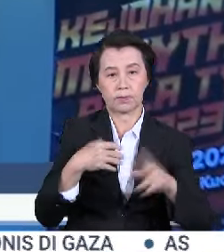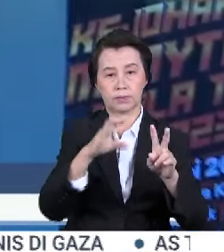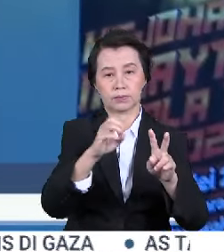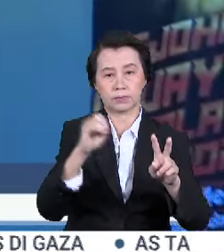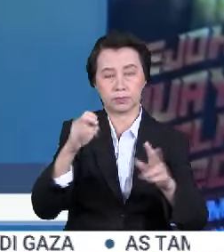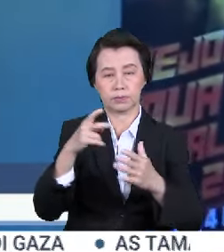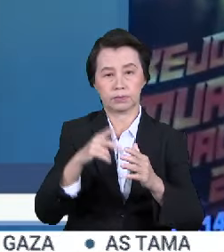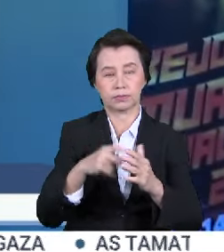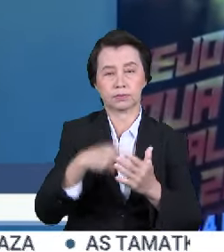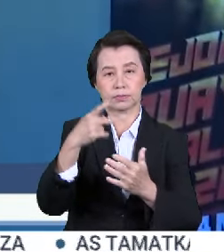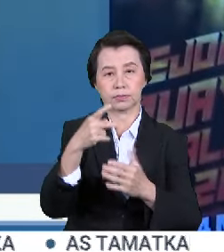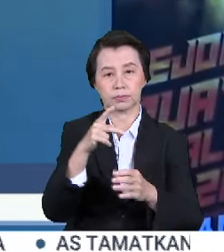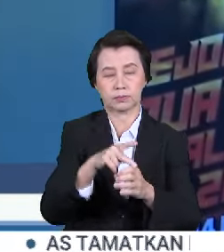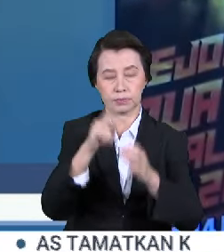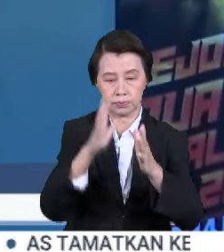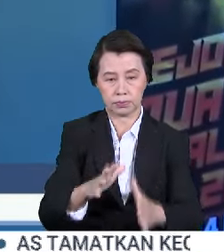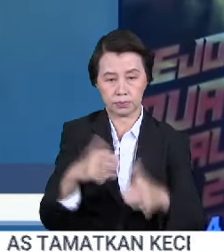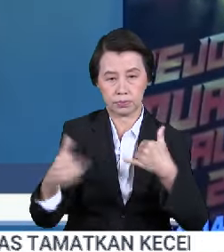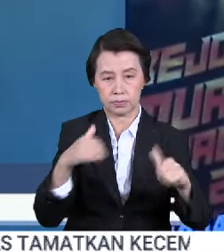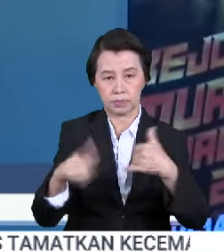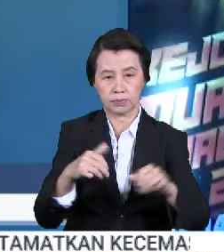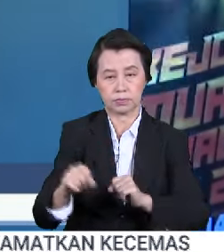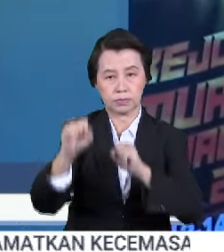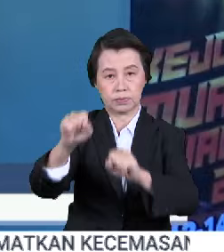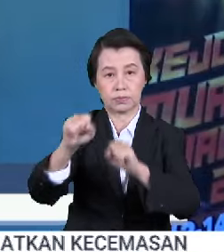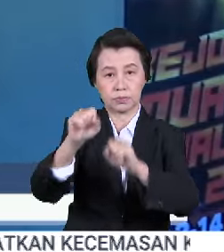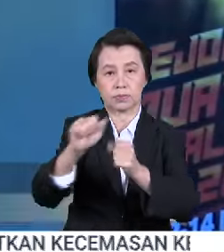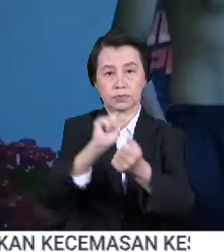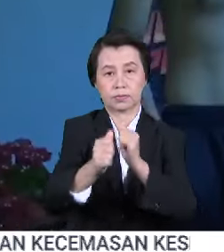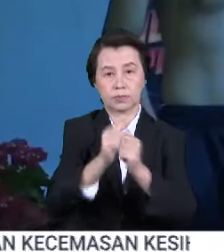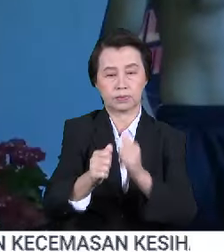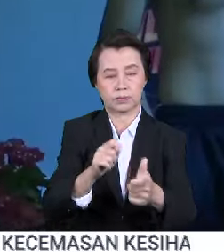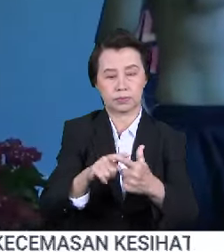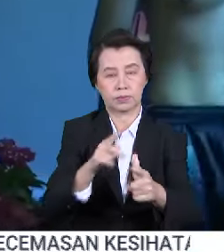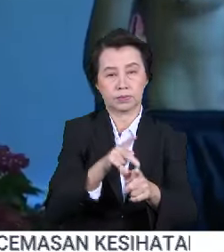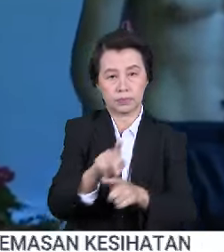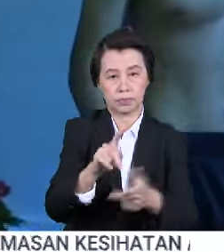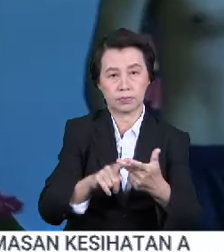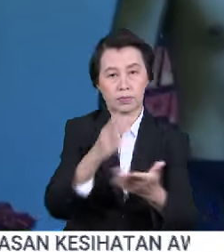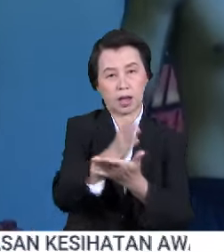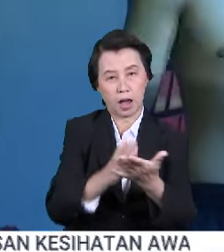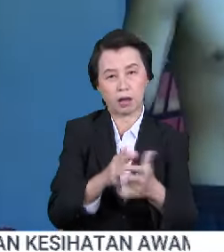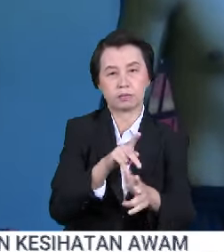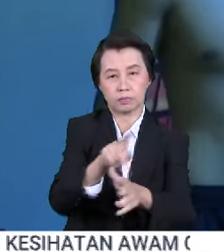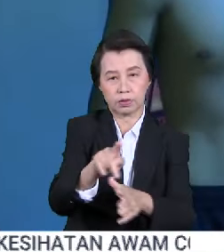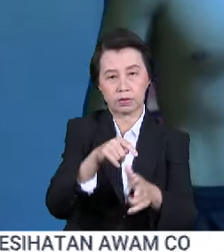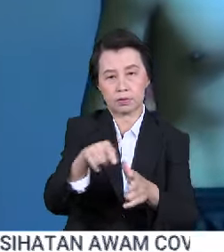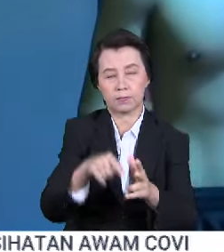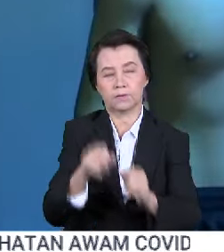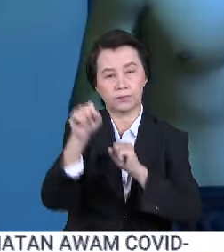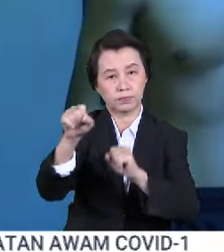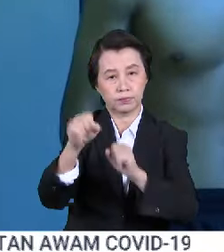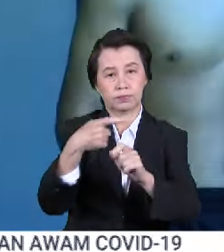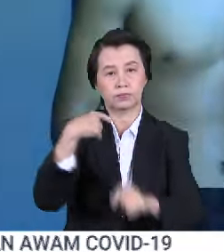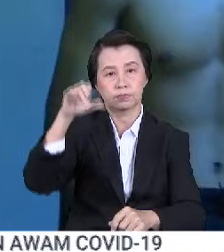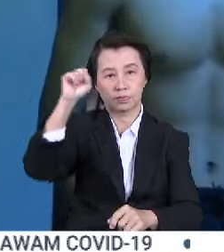peserta berendam dalam berbagai kategori muay thai sport semi profesional dan profesional membabikan petinju dari Sabah